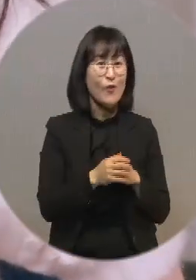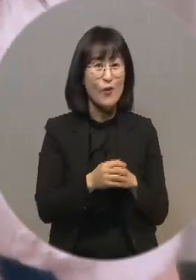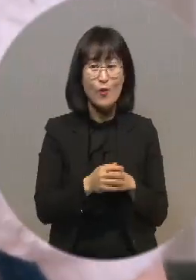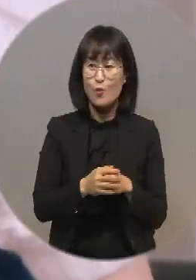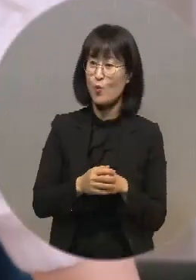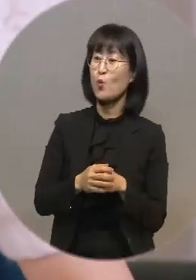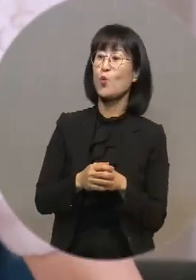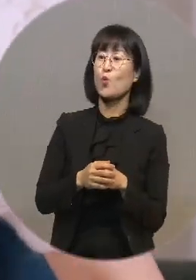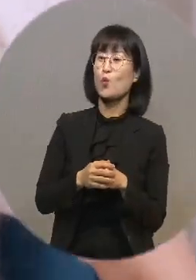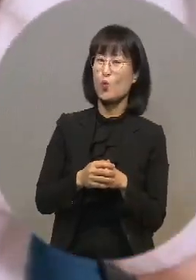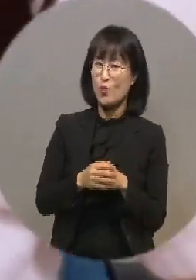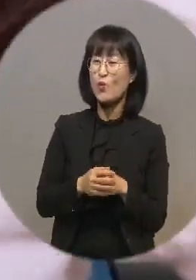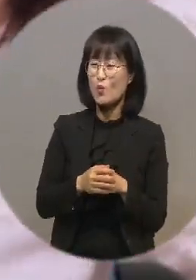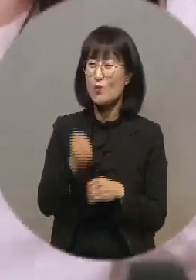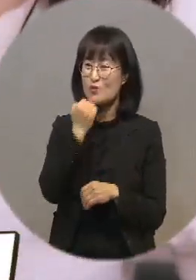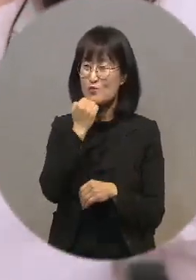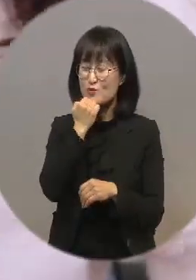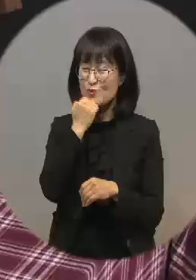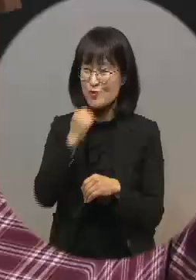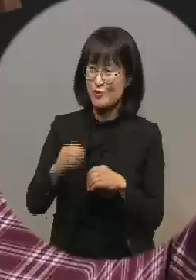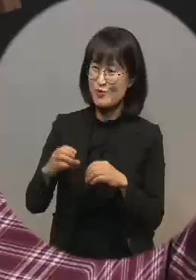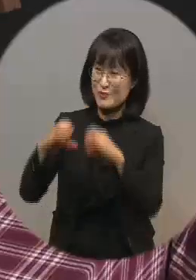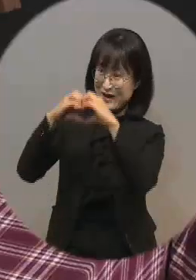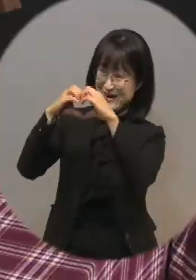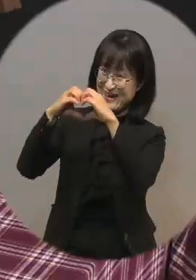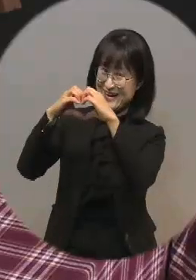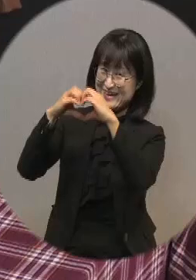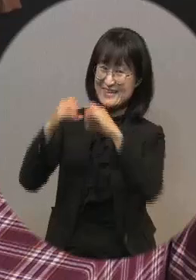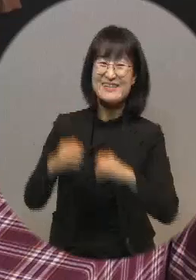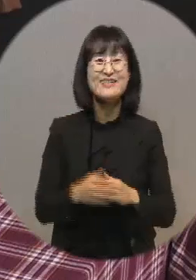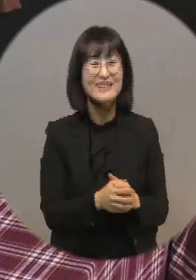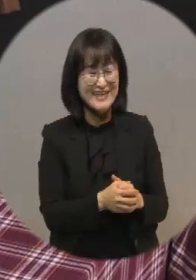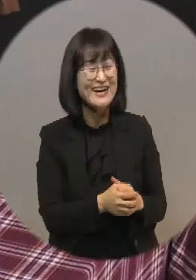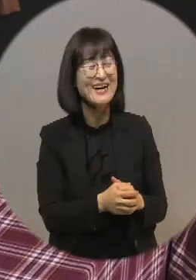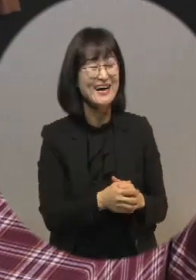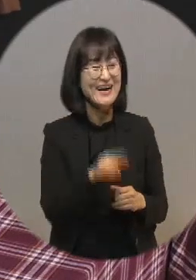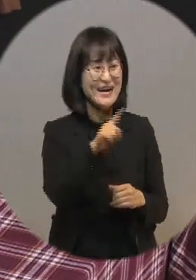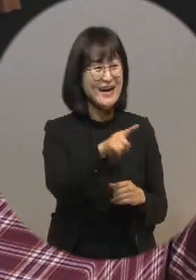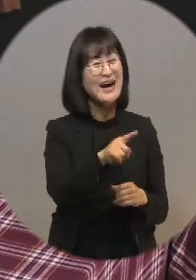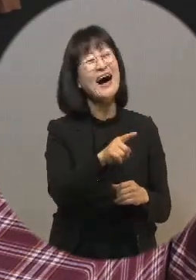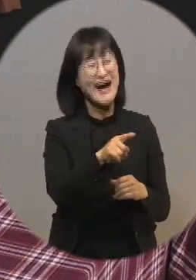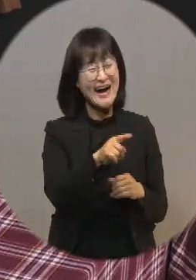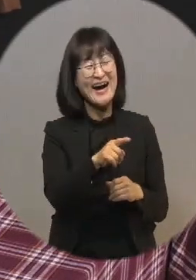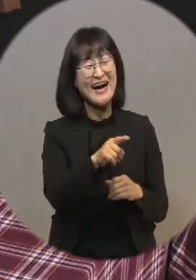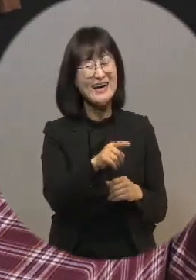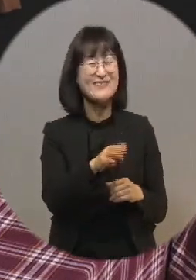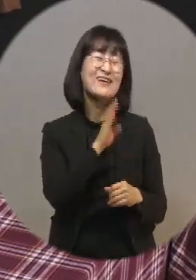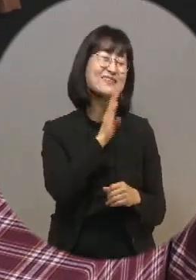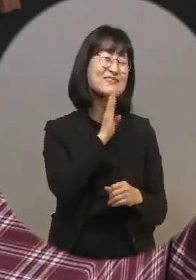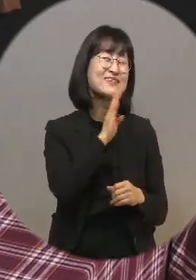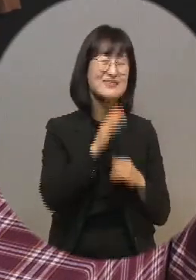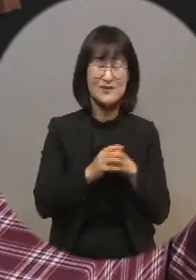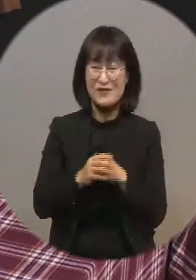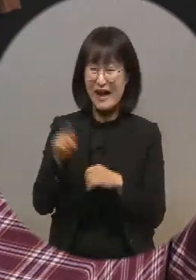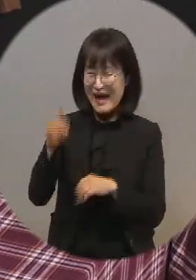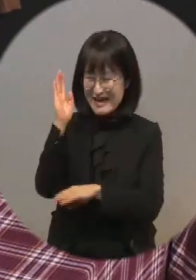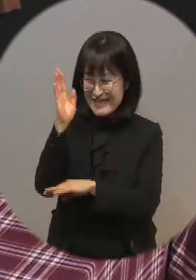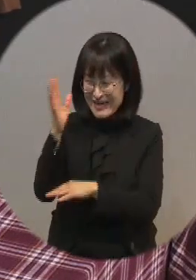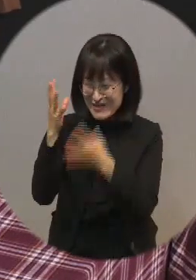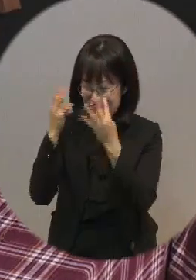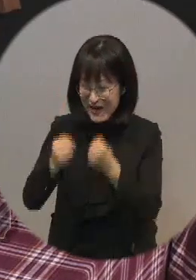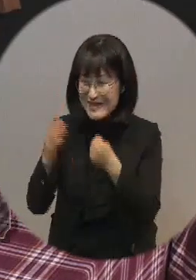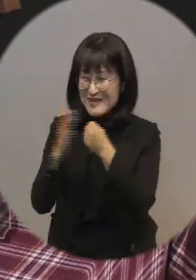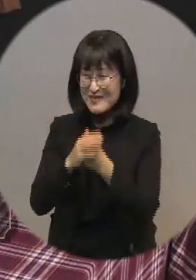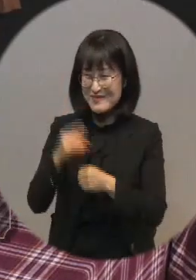하품하시는데 얼마나 아니, 리액션. 이 얘기를 얼마나 많이 들었으면. 그래서 그렇군요. 그때